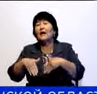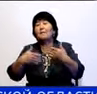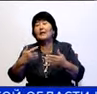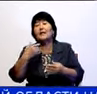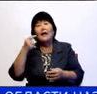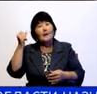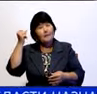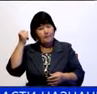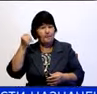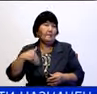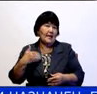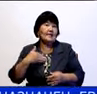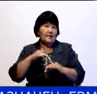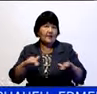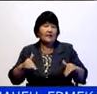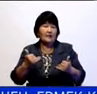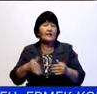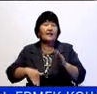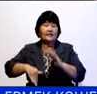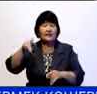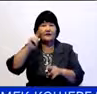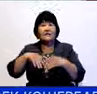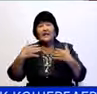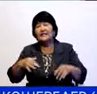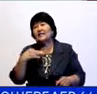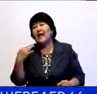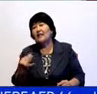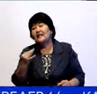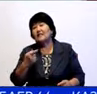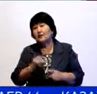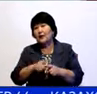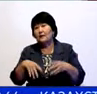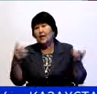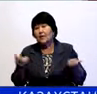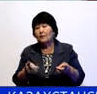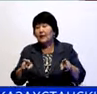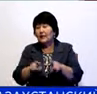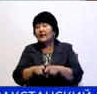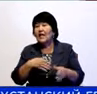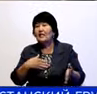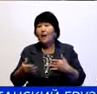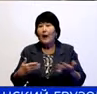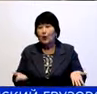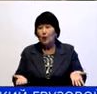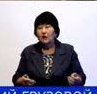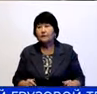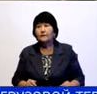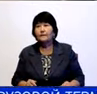полезные знания детям, которые в силу возраста быстро теряют интерес, и поэтому необходимы нестандартные подходы.